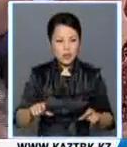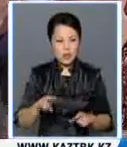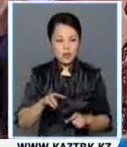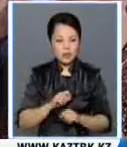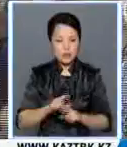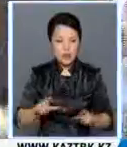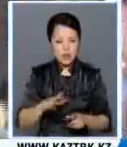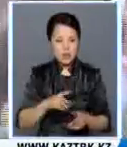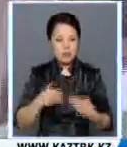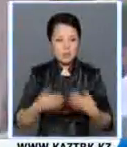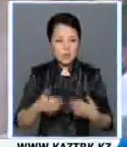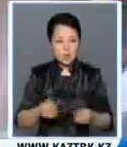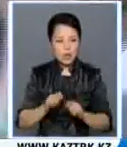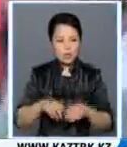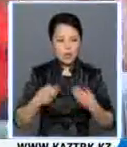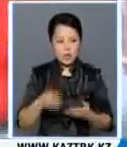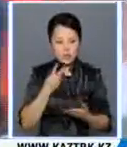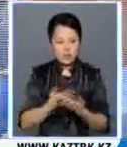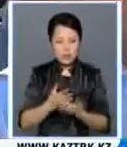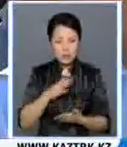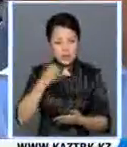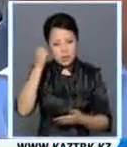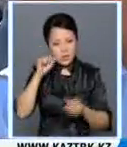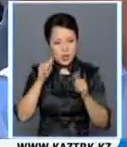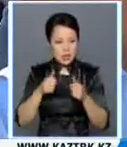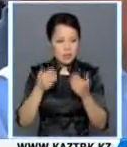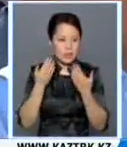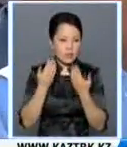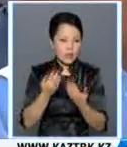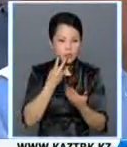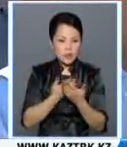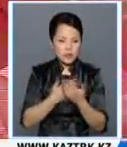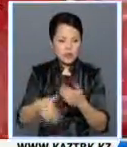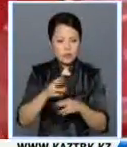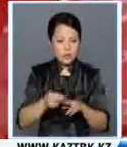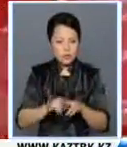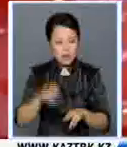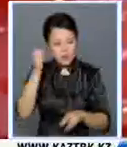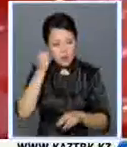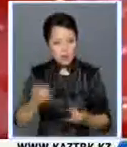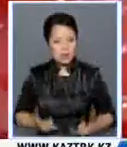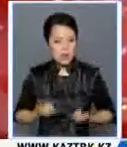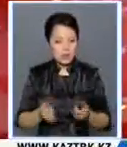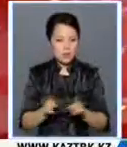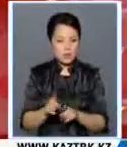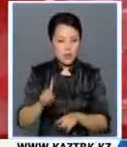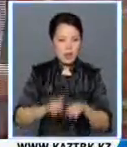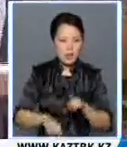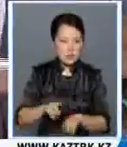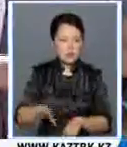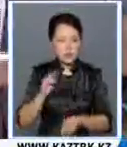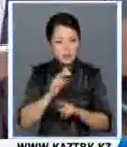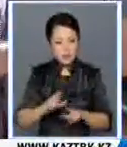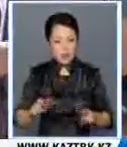түлегі. Білім шаңырағында жас сарбаз құрметіне арнап ескерткіш тақта орнатылды. Еске алу рәсіміне Бағжанның ата-анасы, дос-жарандары мен